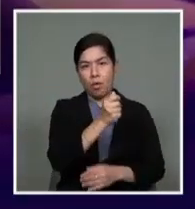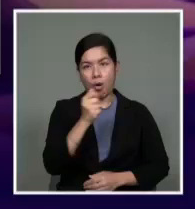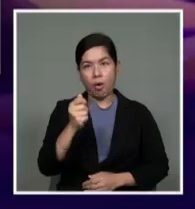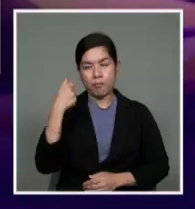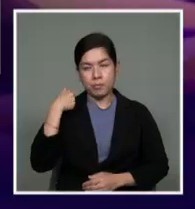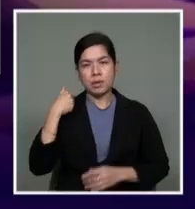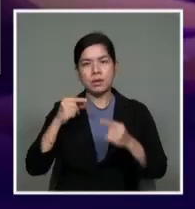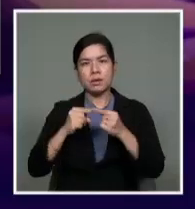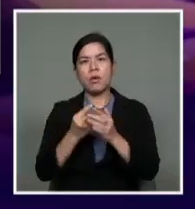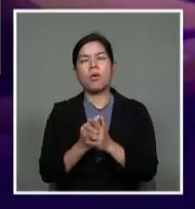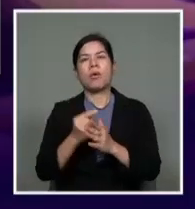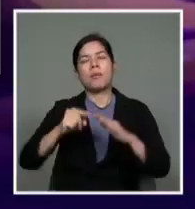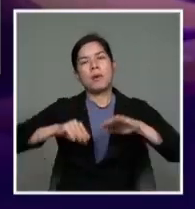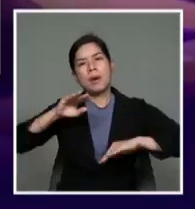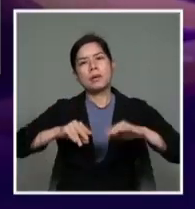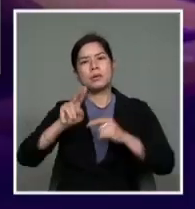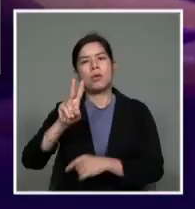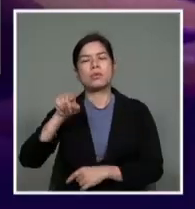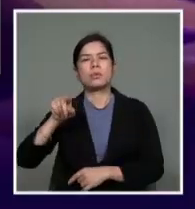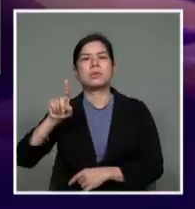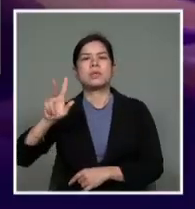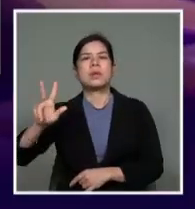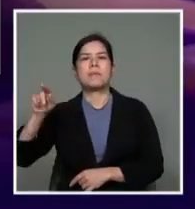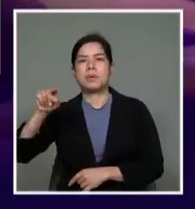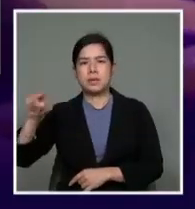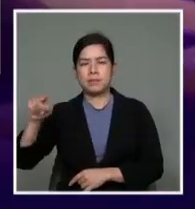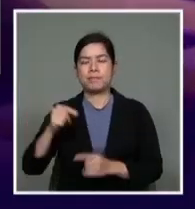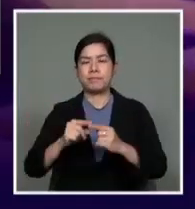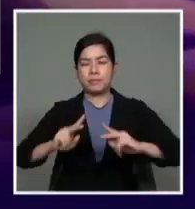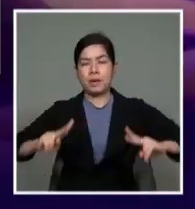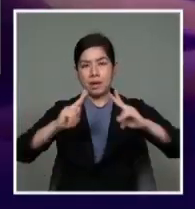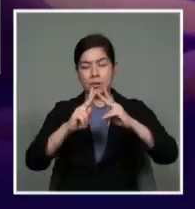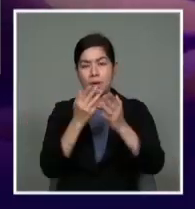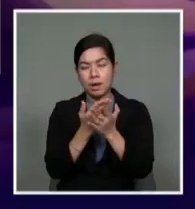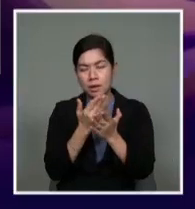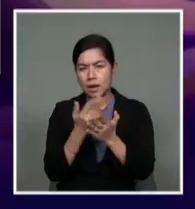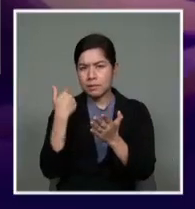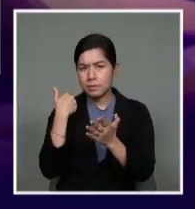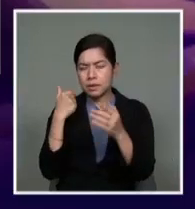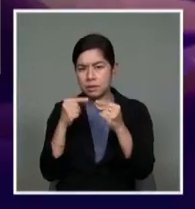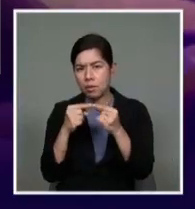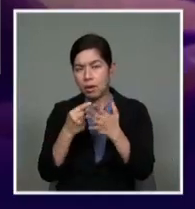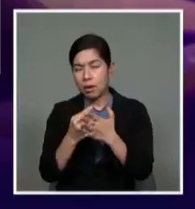เป็น 2.13% ค่ะดังนั้นกระทรวงการคลังจะสูญเสียไปประมาณ